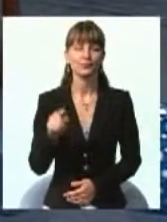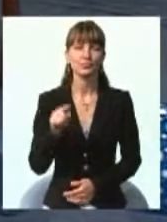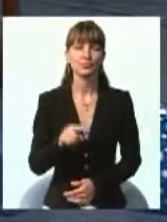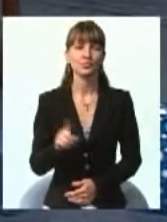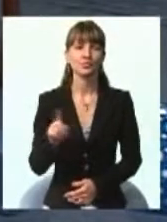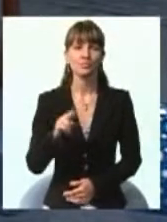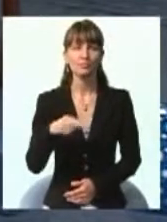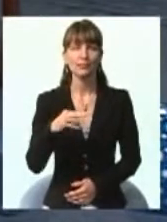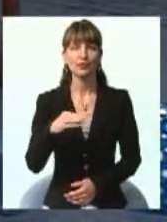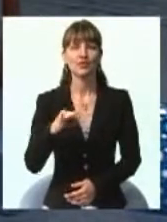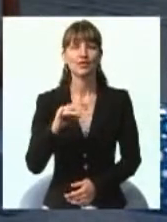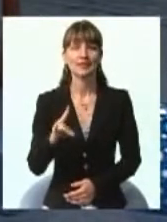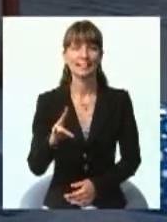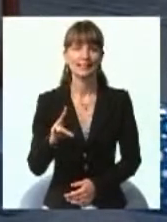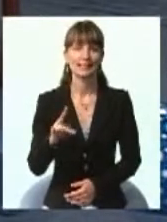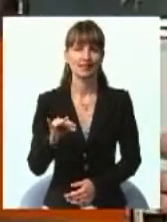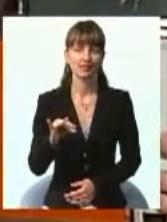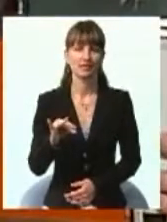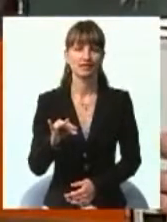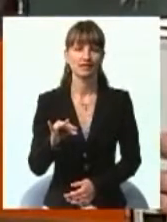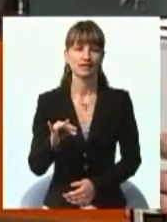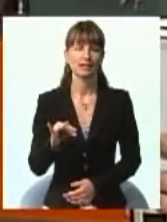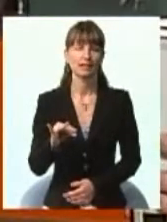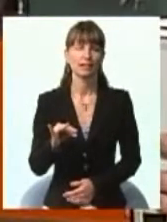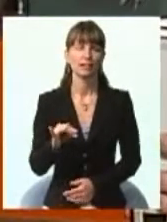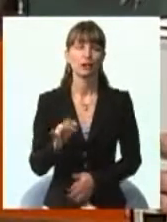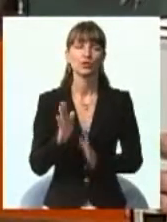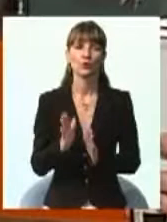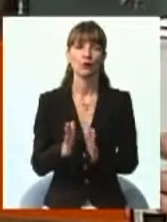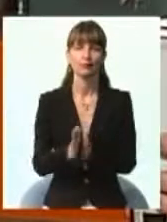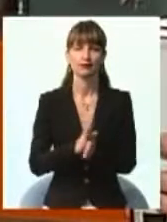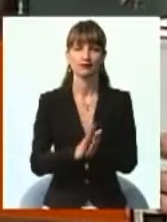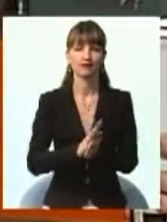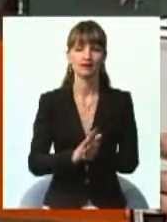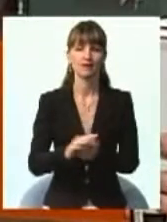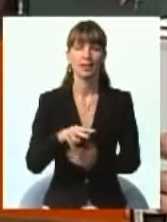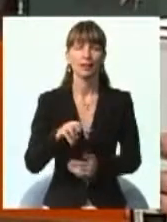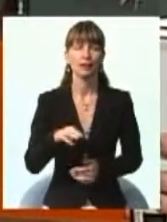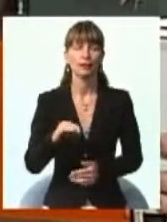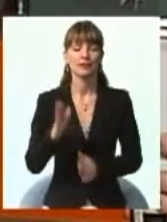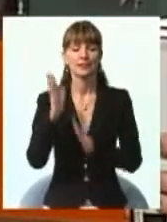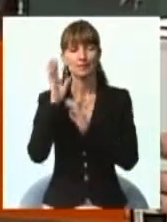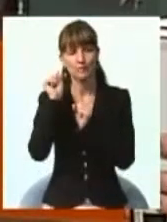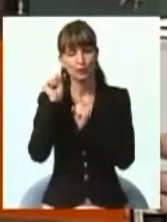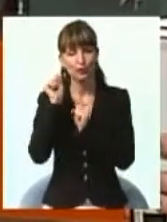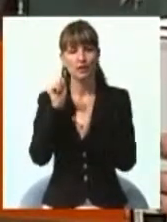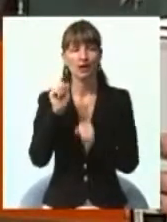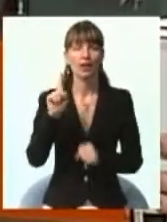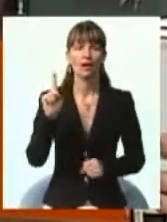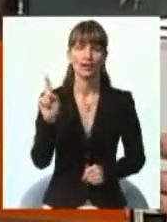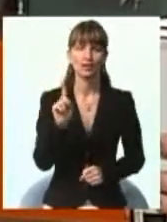Тому що джини – це тільки батари. Лампу так зразу спиш, а в час